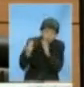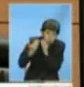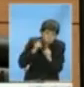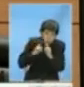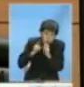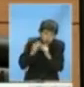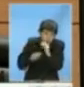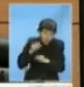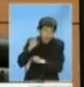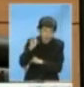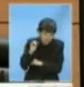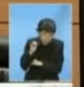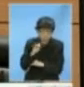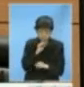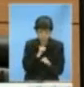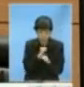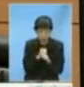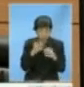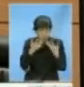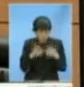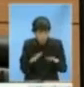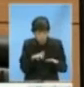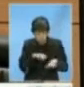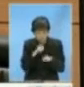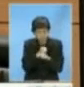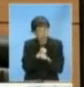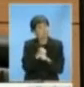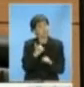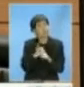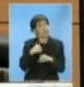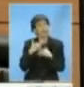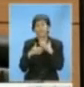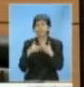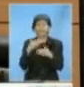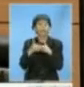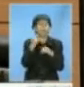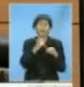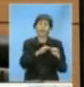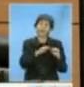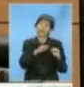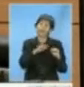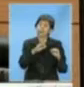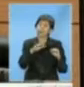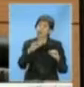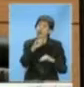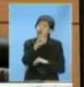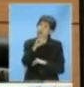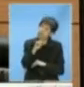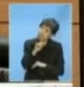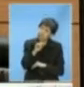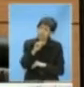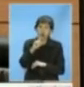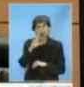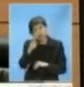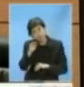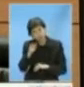หลังจากนั้นเมื่อกระบวนการมันเดินไปได้มันก็จุดติดราคามันก็ไปถึง120 150มันเป็นรัฐเป็น